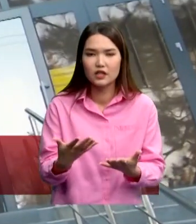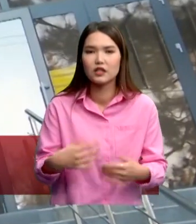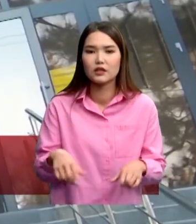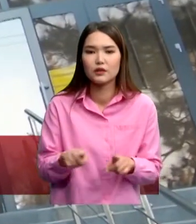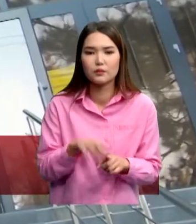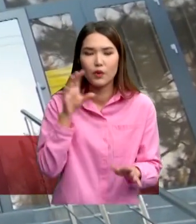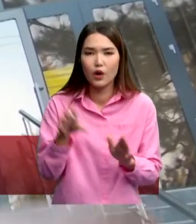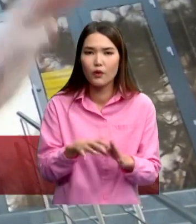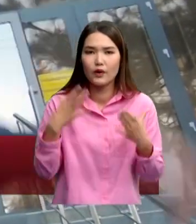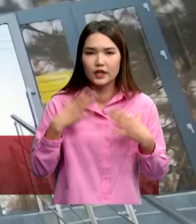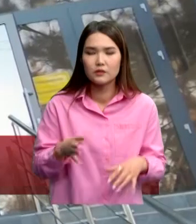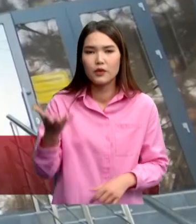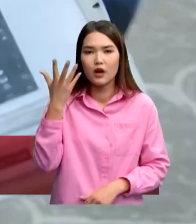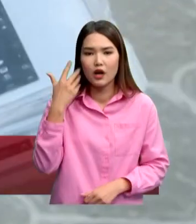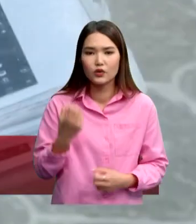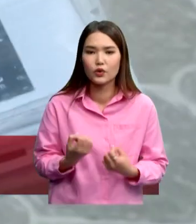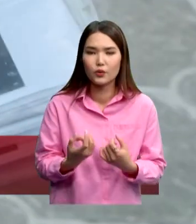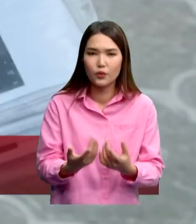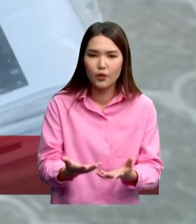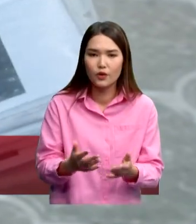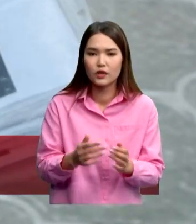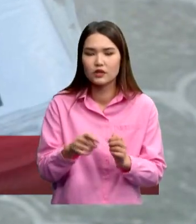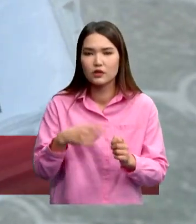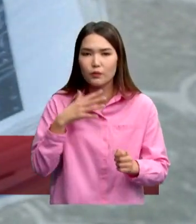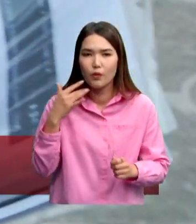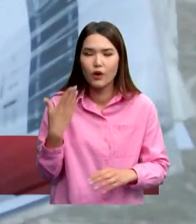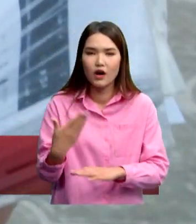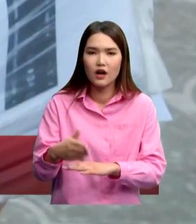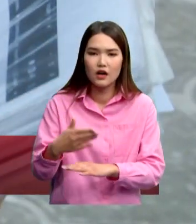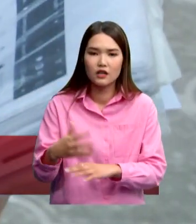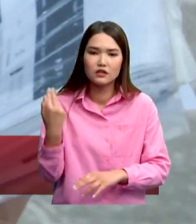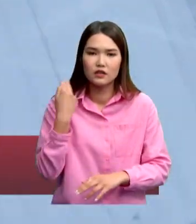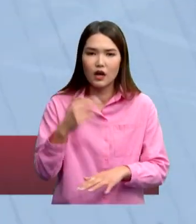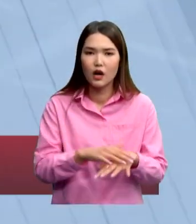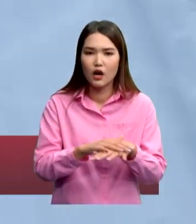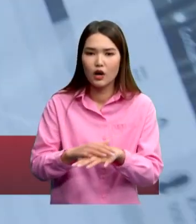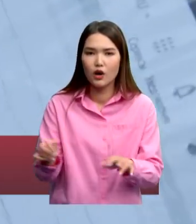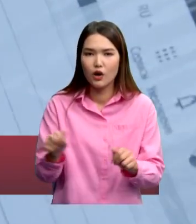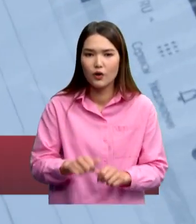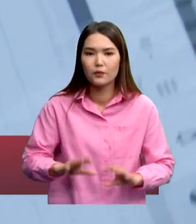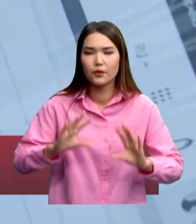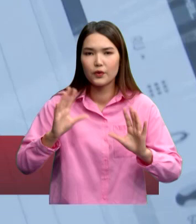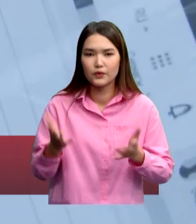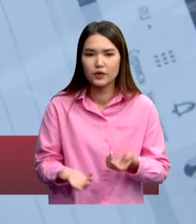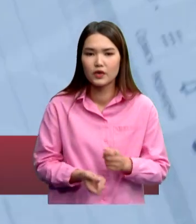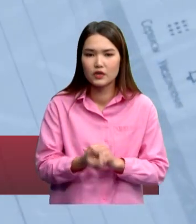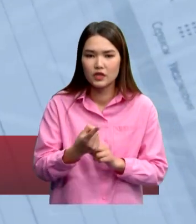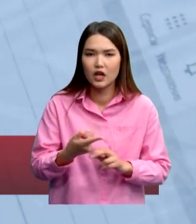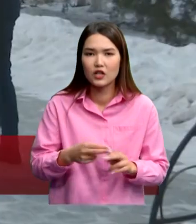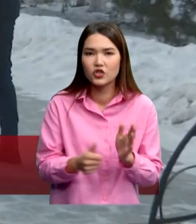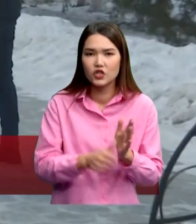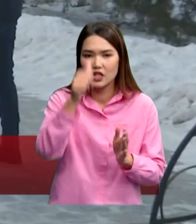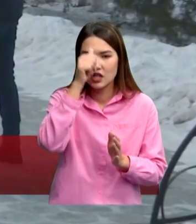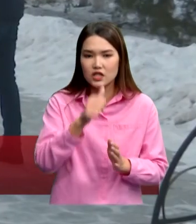речи не шло и только когда урожай засеян многомиллионный кредит в банке оформлен вдруг возникли правила вот уже шесть